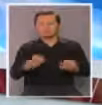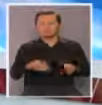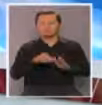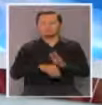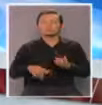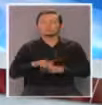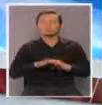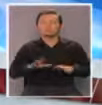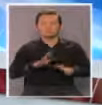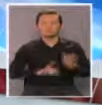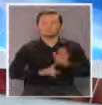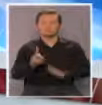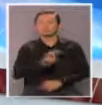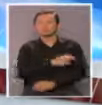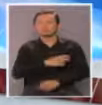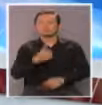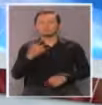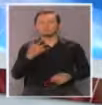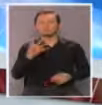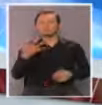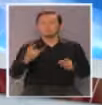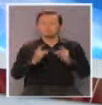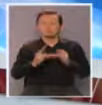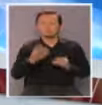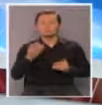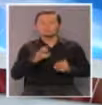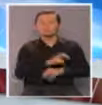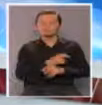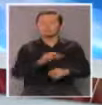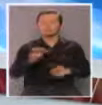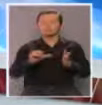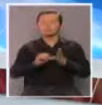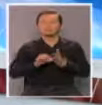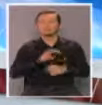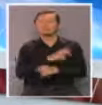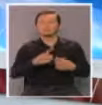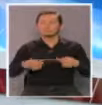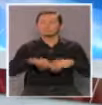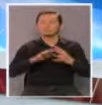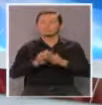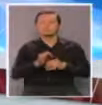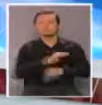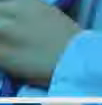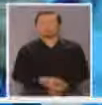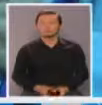услуги населению предоставляет больница на 145 коек, также поликлиники и 6 врачебных амбулаторий в сельских округах.